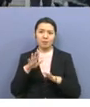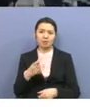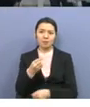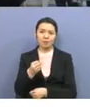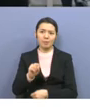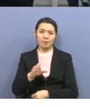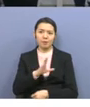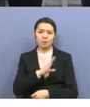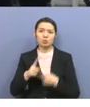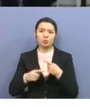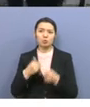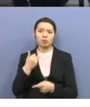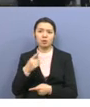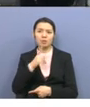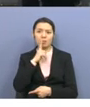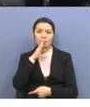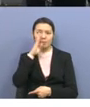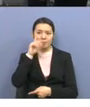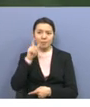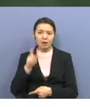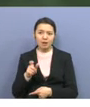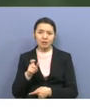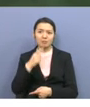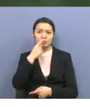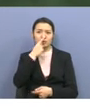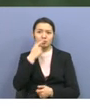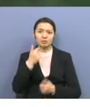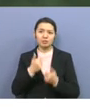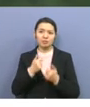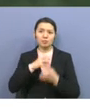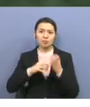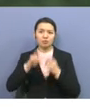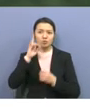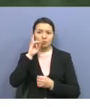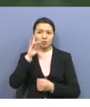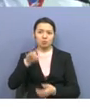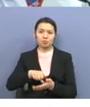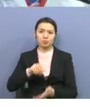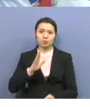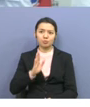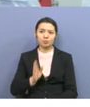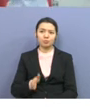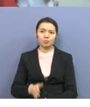болды. Ендігі кезекте жас балғынның көздегені алда өтетін ел чемпионатында топ жару.